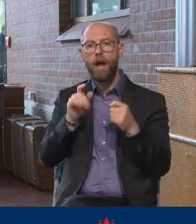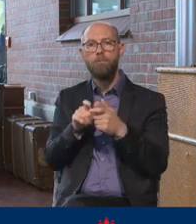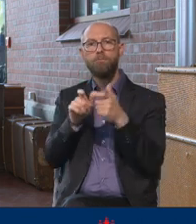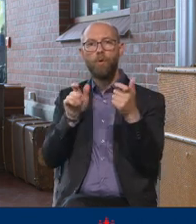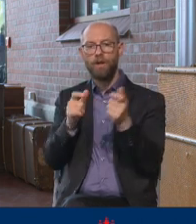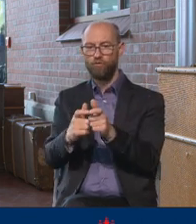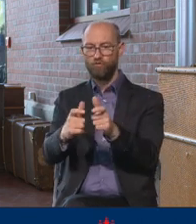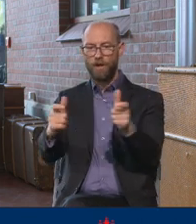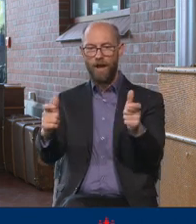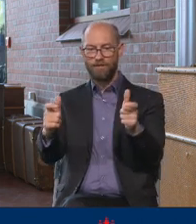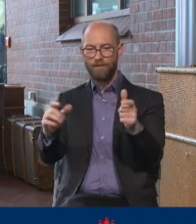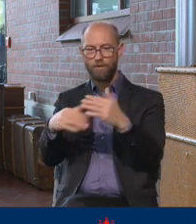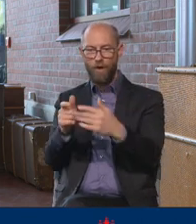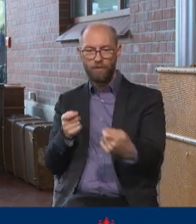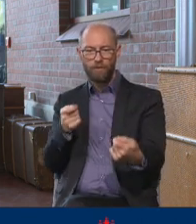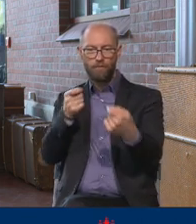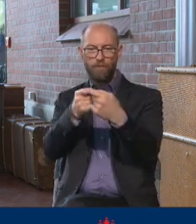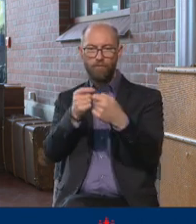richtung innenstadt hafencity